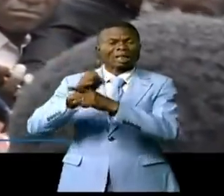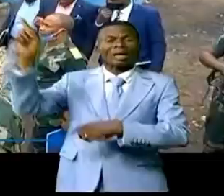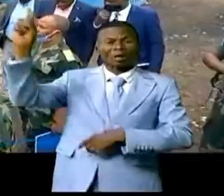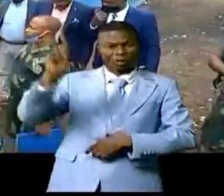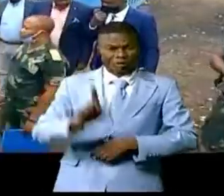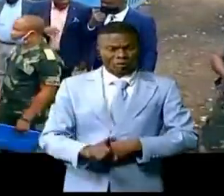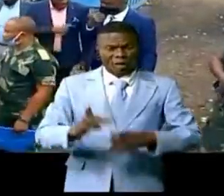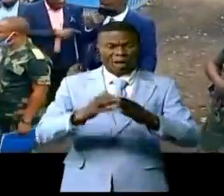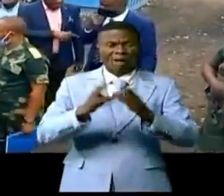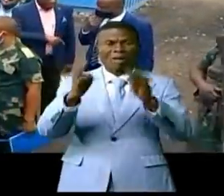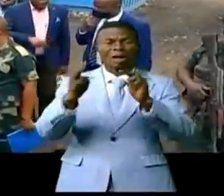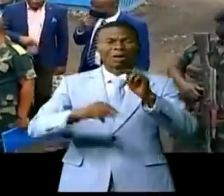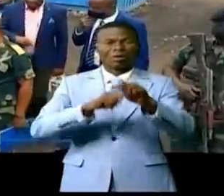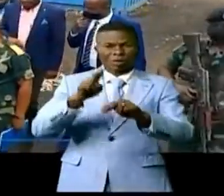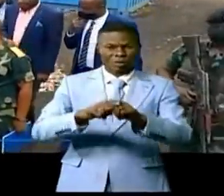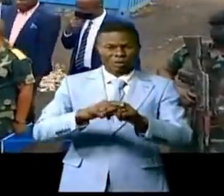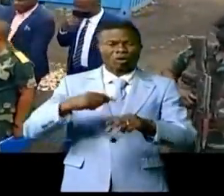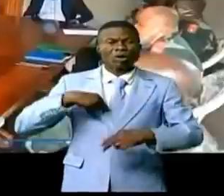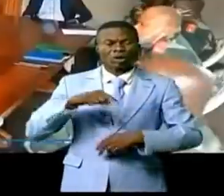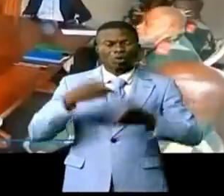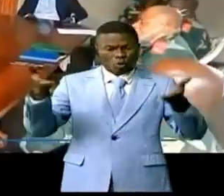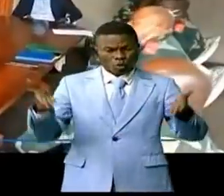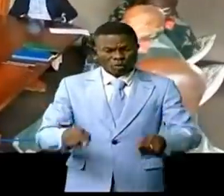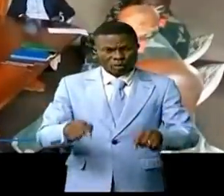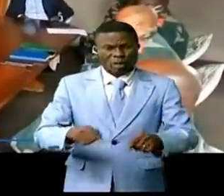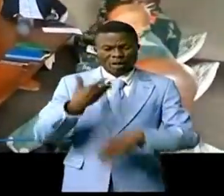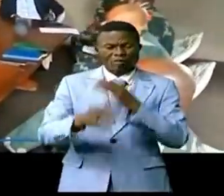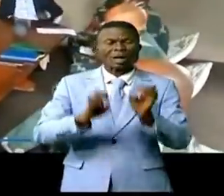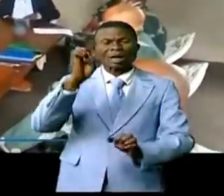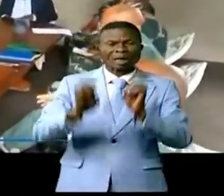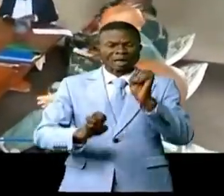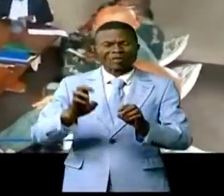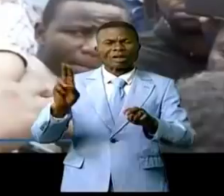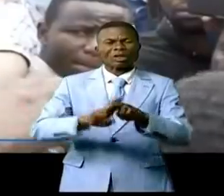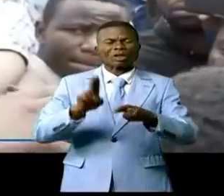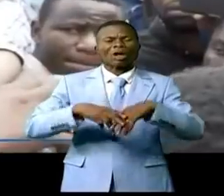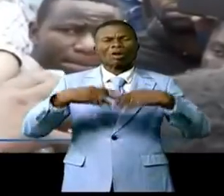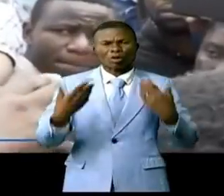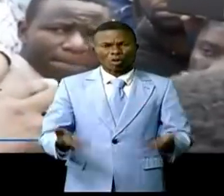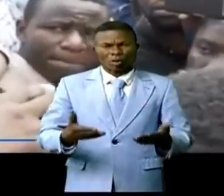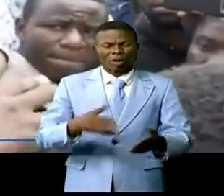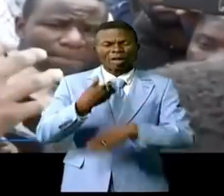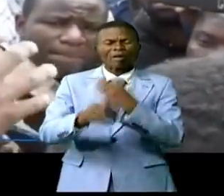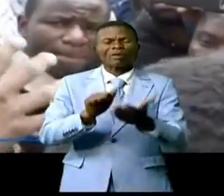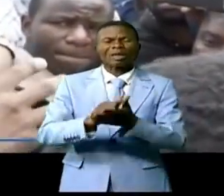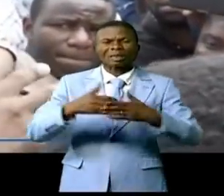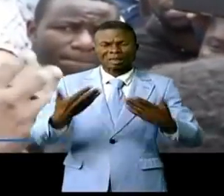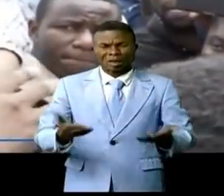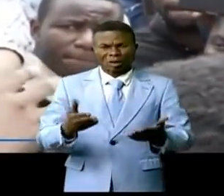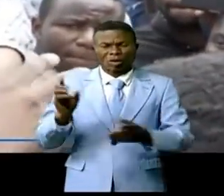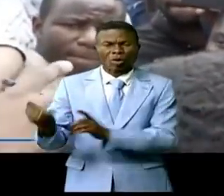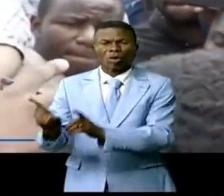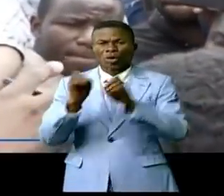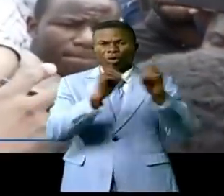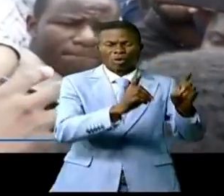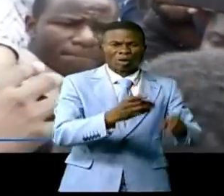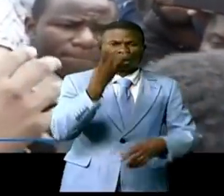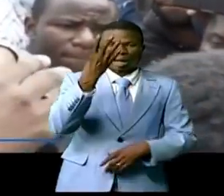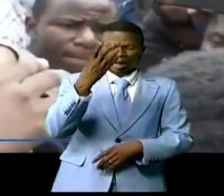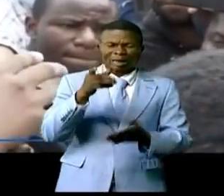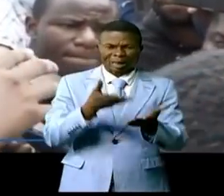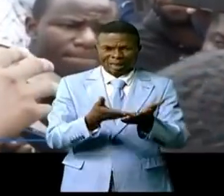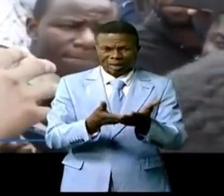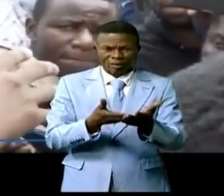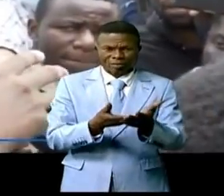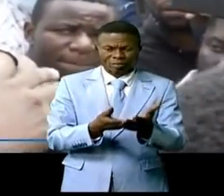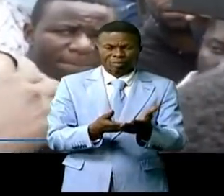avec l'Assemblée nationale et nous étions ici pour évaluer la faisabilité, pour étudier la faisabilité du déplacement de ces camps Katindo,